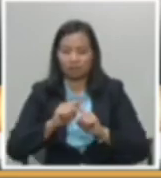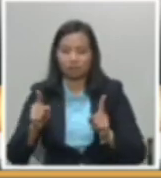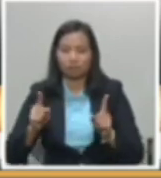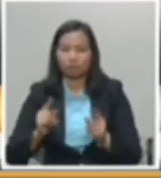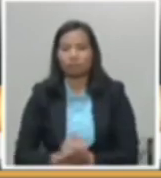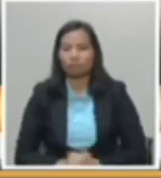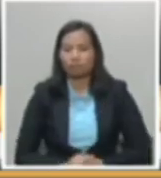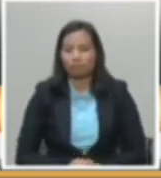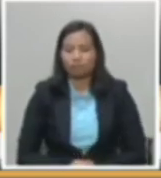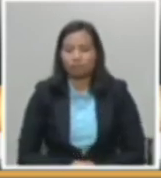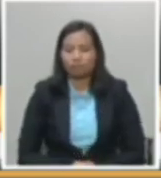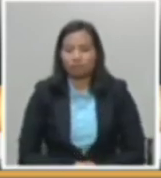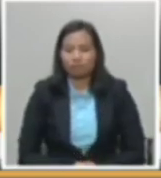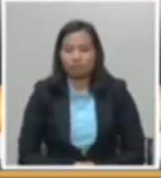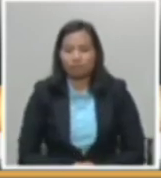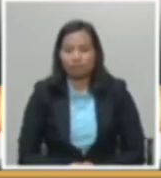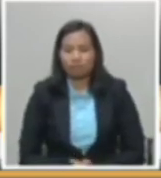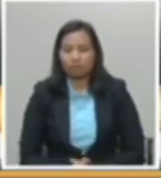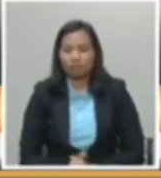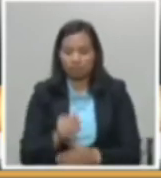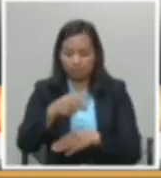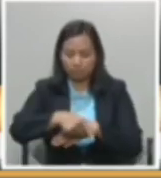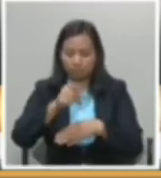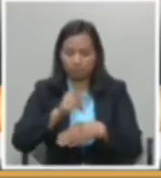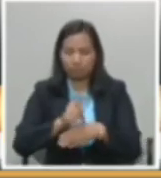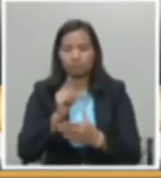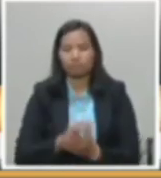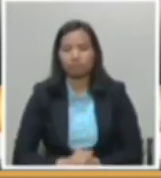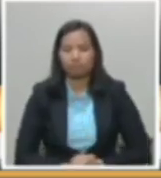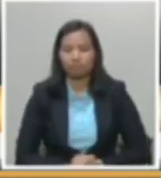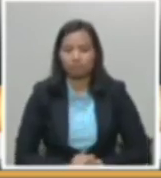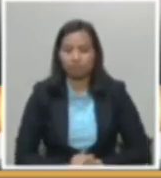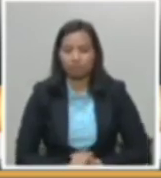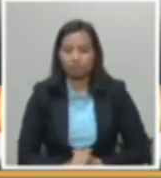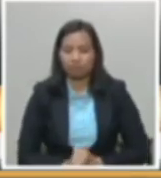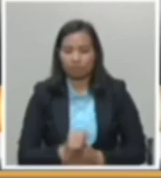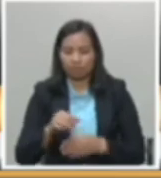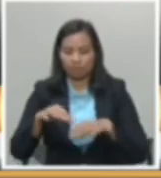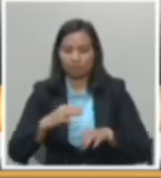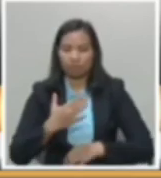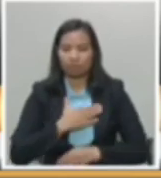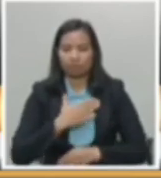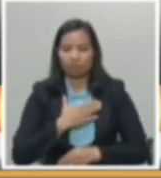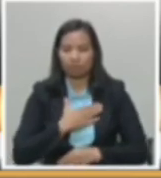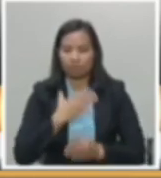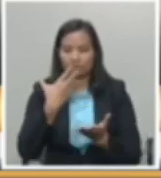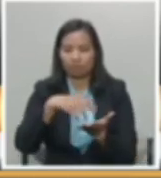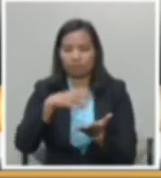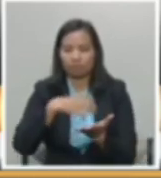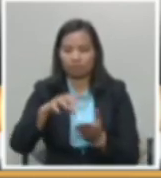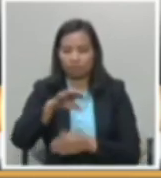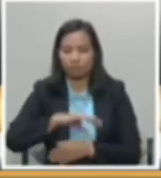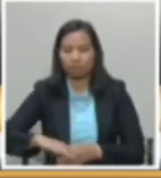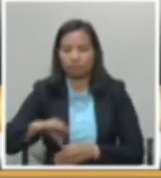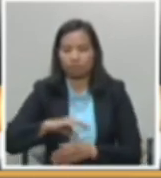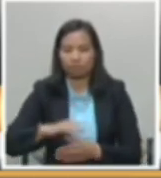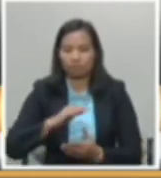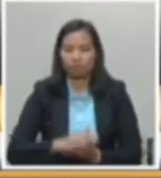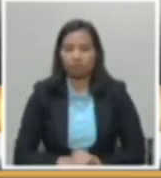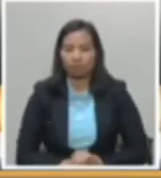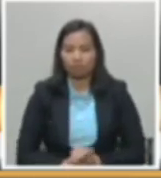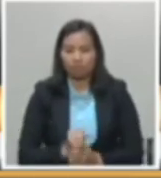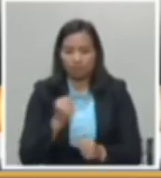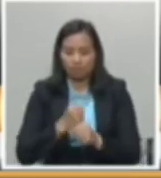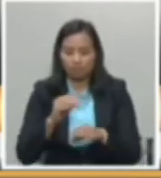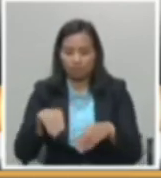ากนี้ท่านประธานที่เคารพคะจากการที่ดิฉันได้กล่าวมาทั้งหมดนี้ทำ